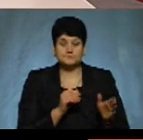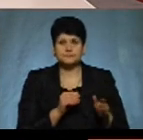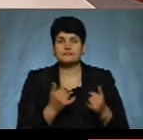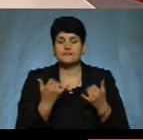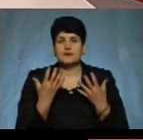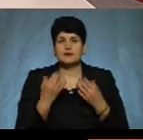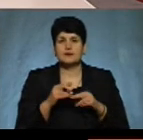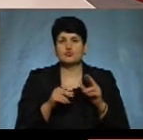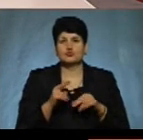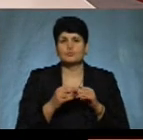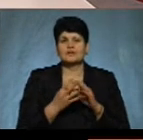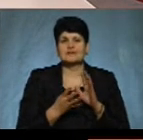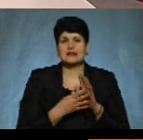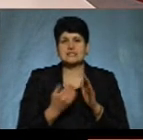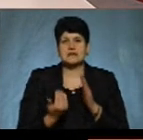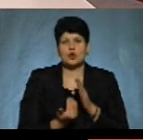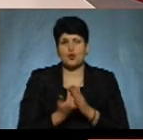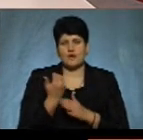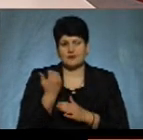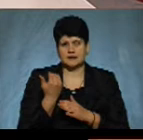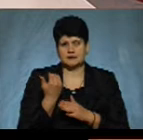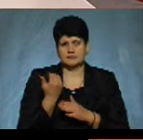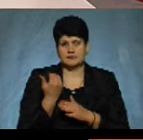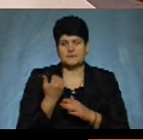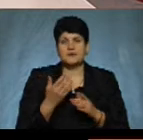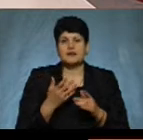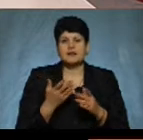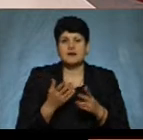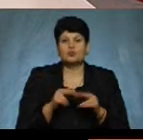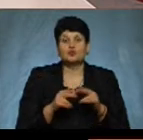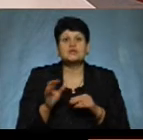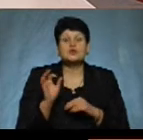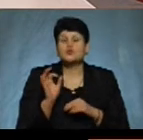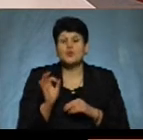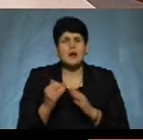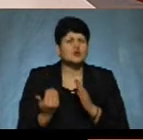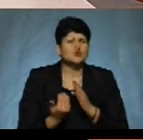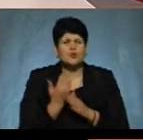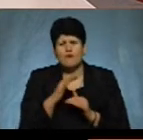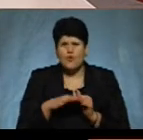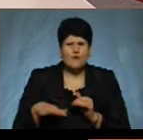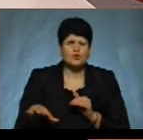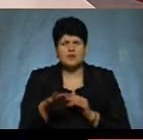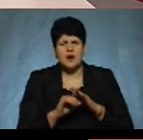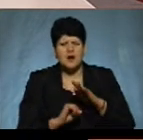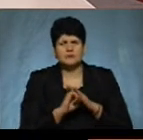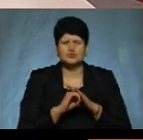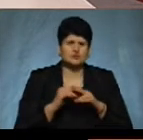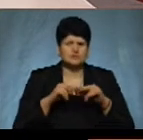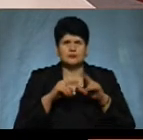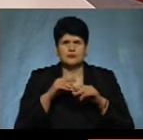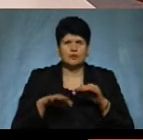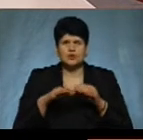день ми будуємо 19 нових амбулаторій, які будуються з нуля, скажімо так, з нового фундаменту, площа нова,